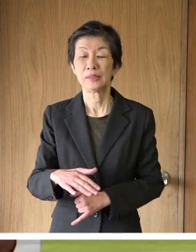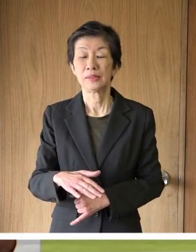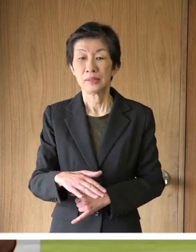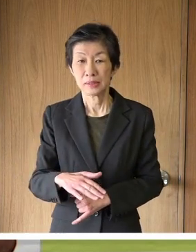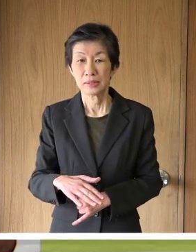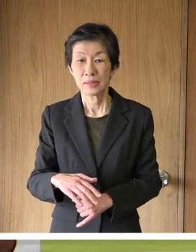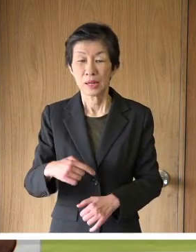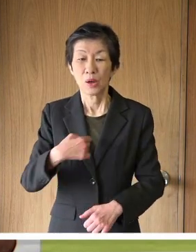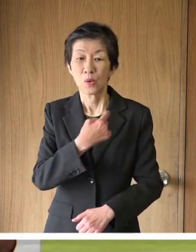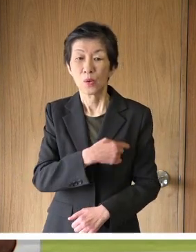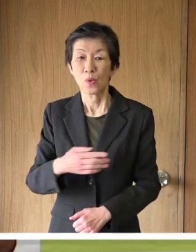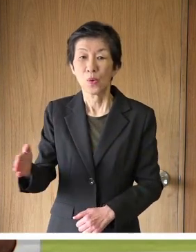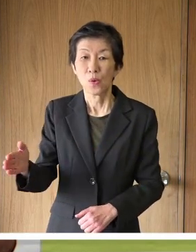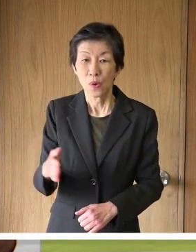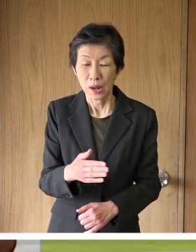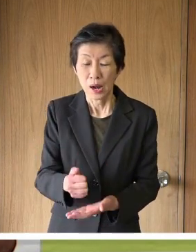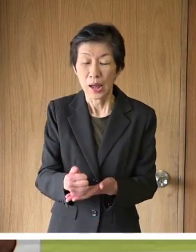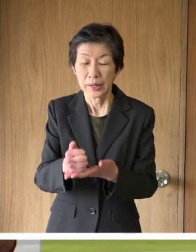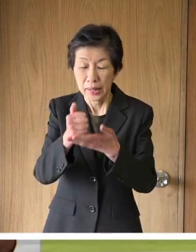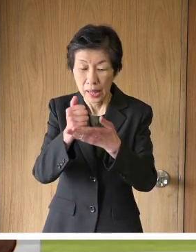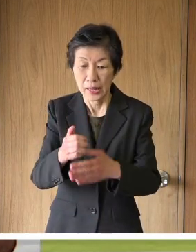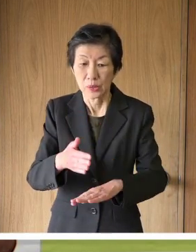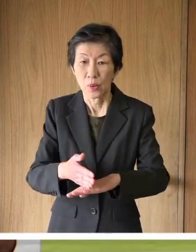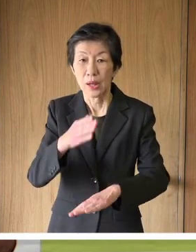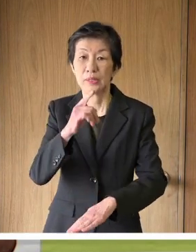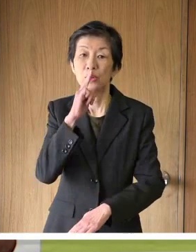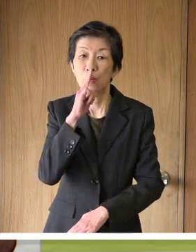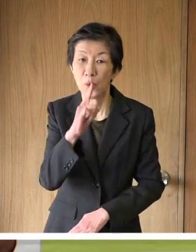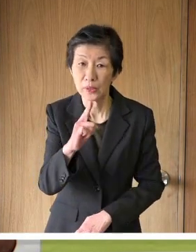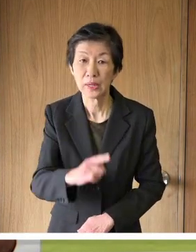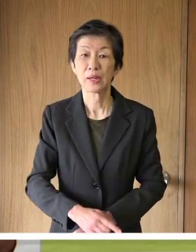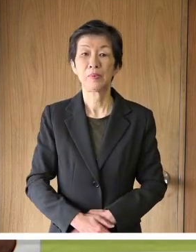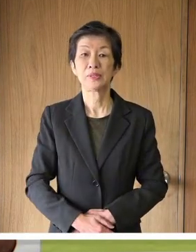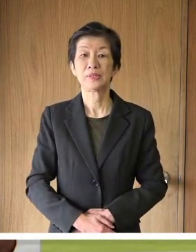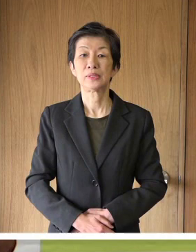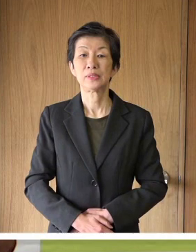心より敬意と感謝を申し上げます